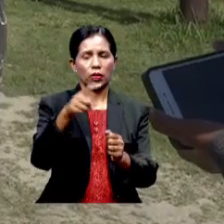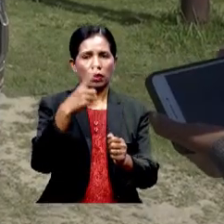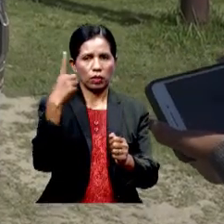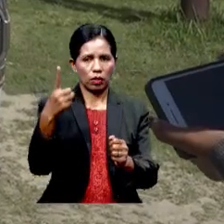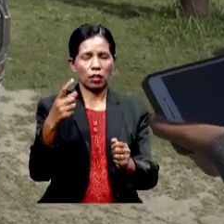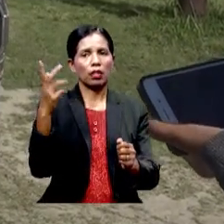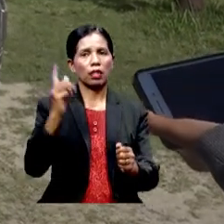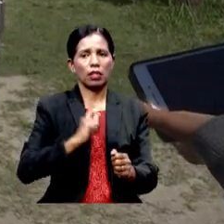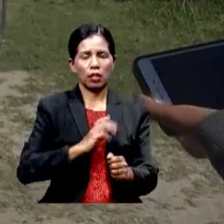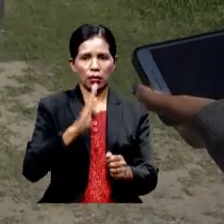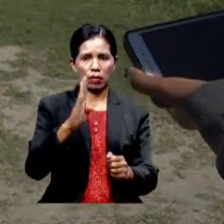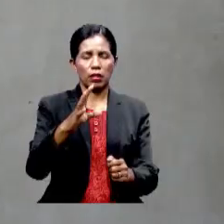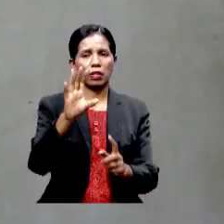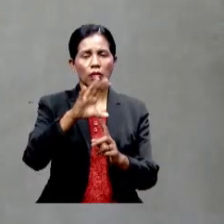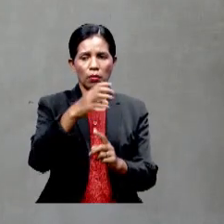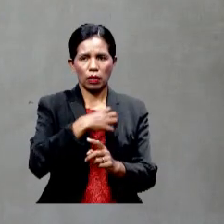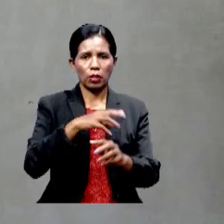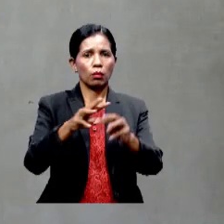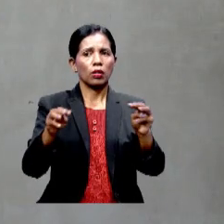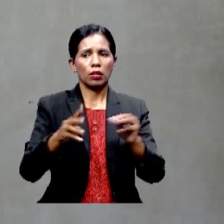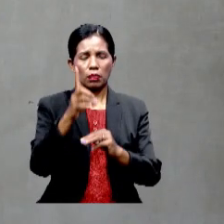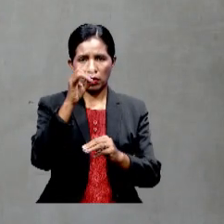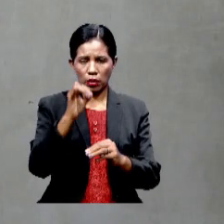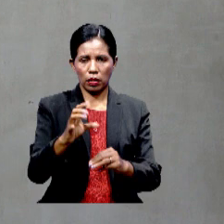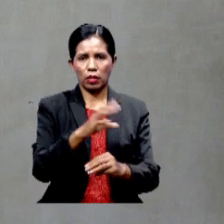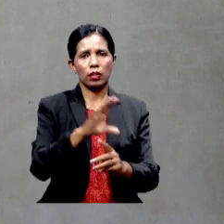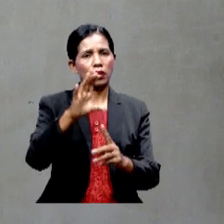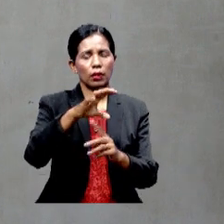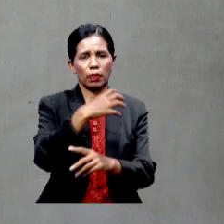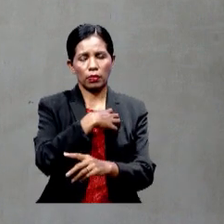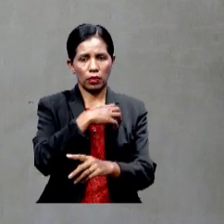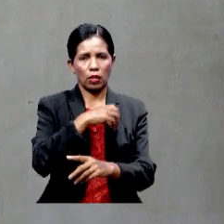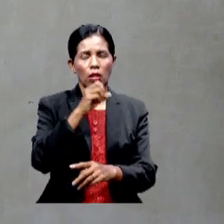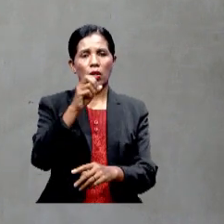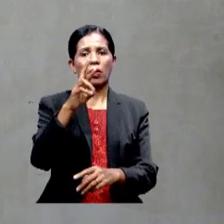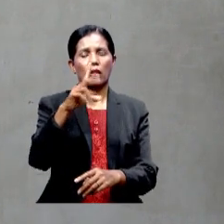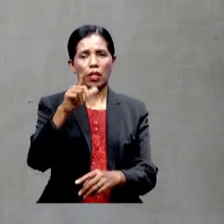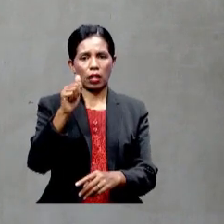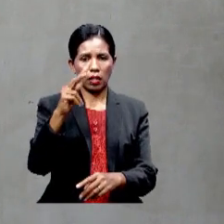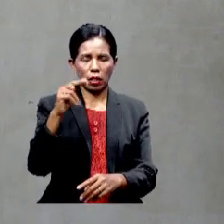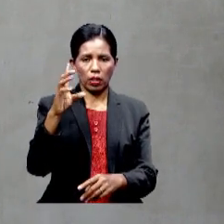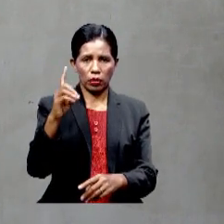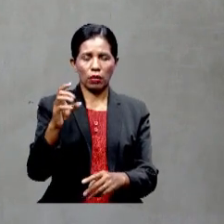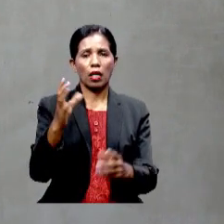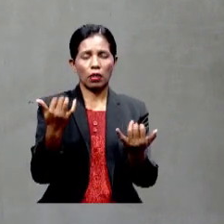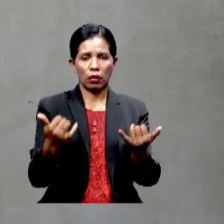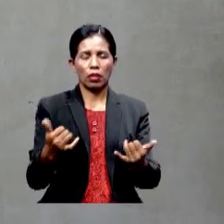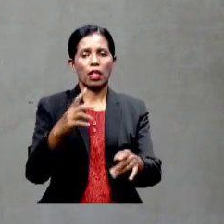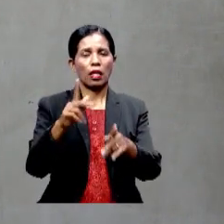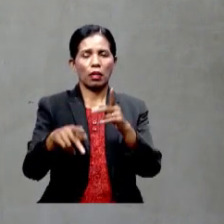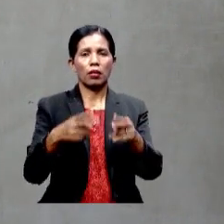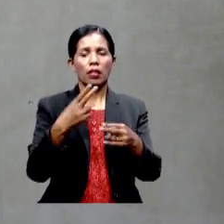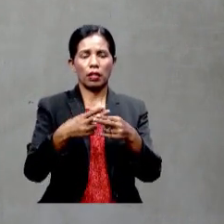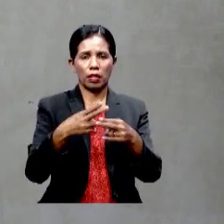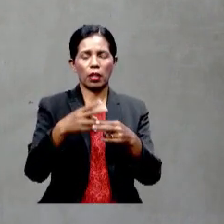Tabesi. Komandante pentel municipio Dili superintendente Sefi Polisi Orlando Gomez Satete daudaung ne suspeito ho